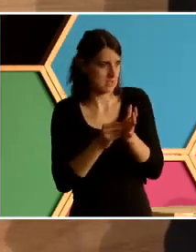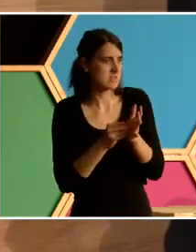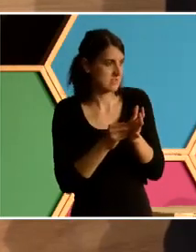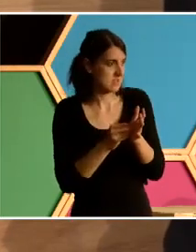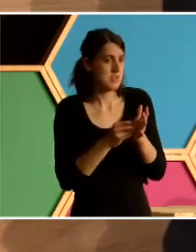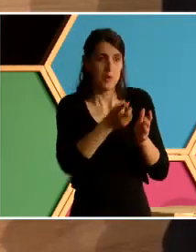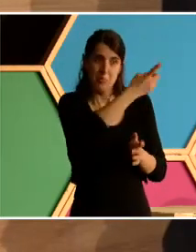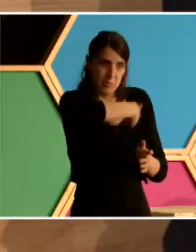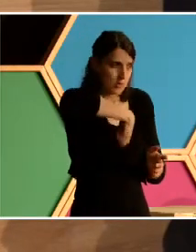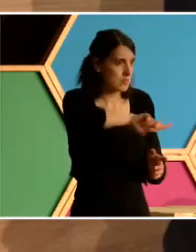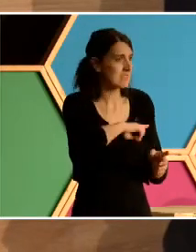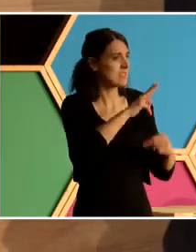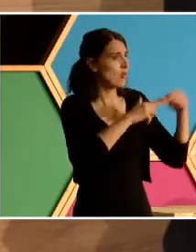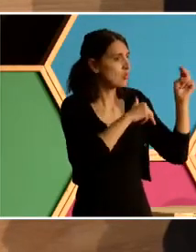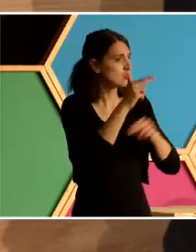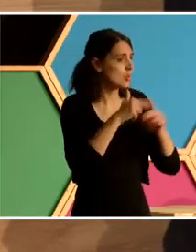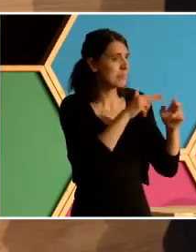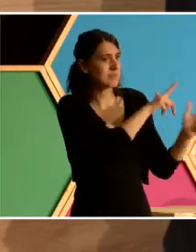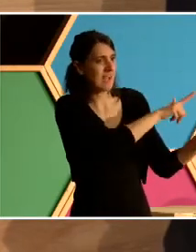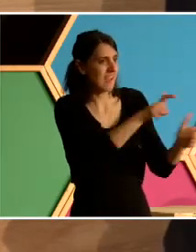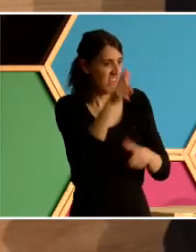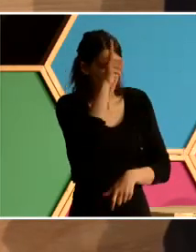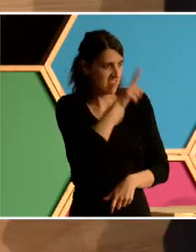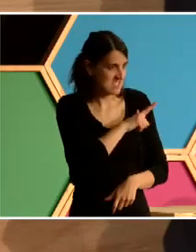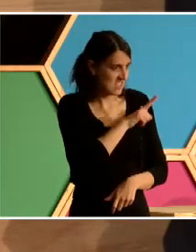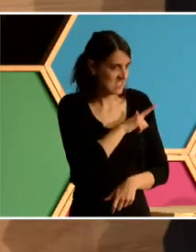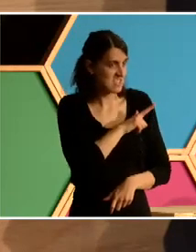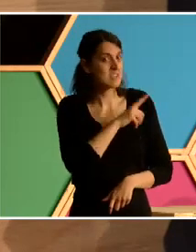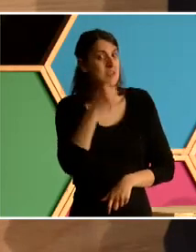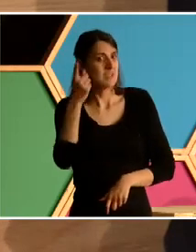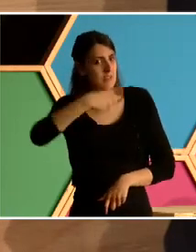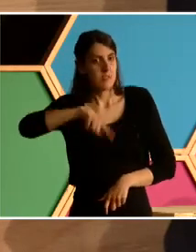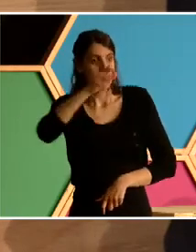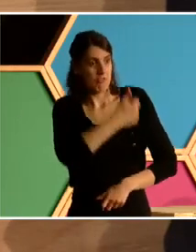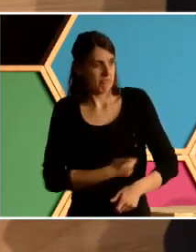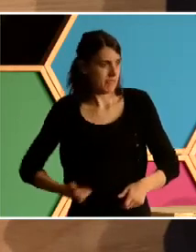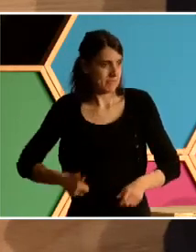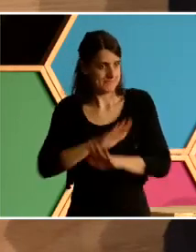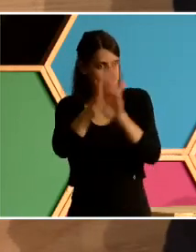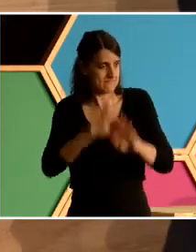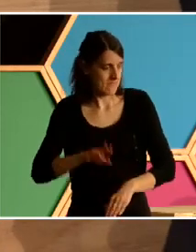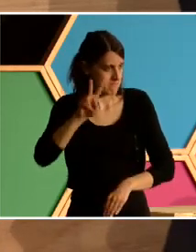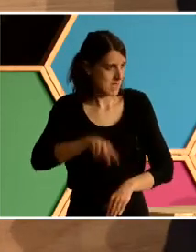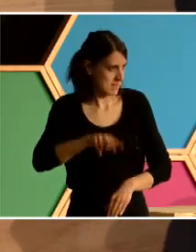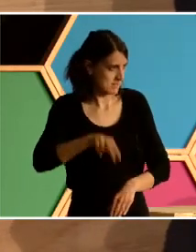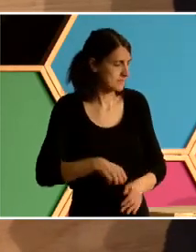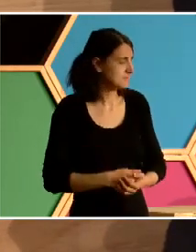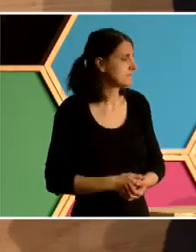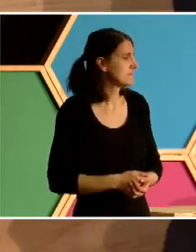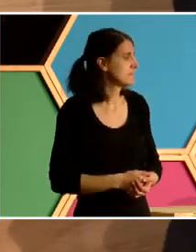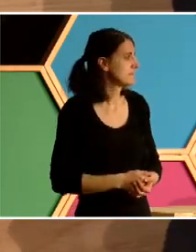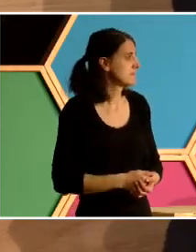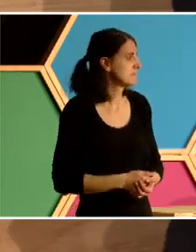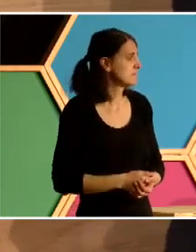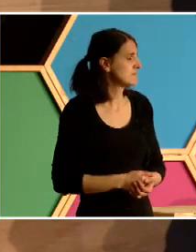muntant exèrcits i el que aconseguim és que 36 vegades no s'elimini la fam. És una altra qüestió terrible. Què més hi ha? Ja